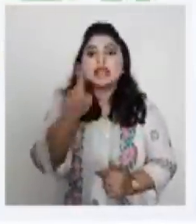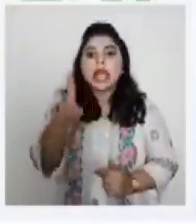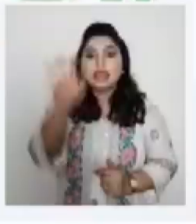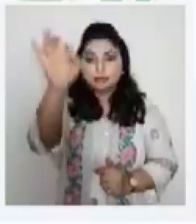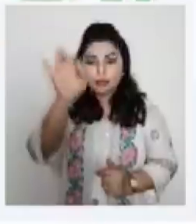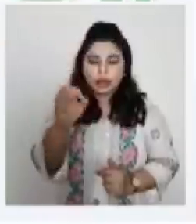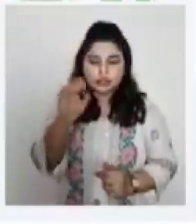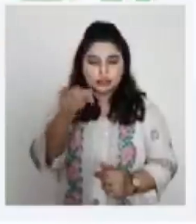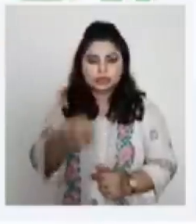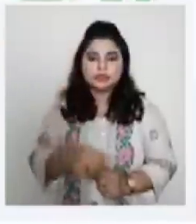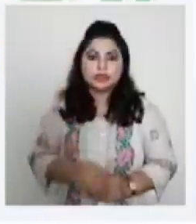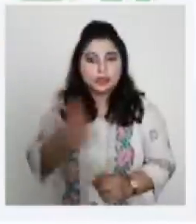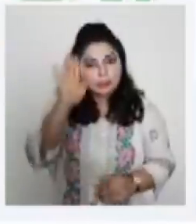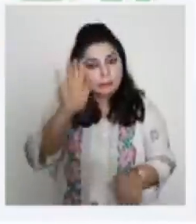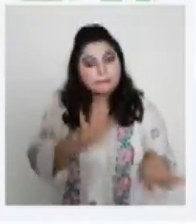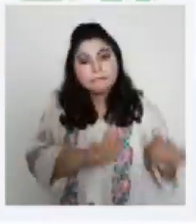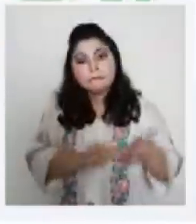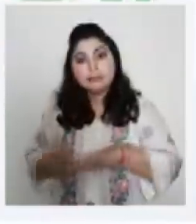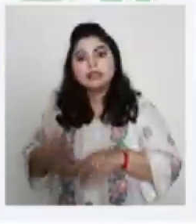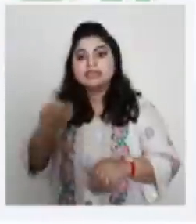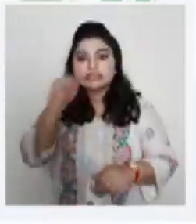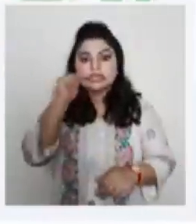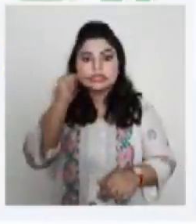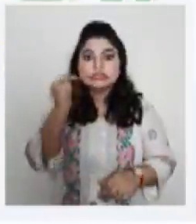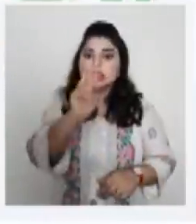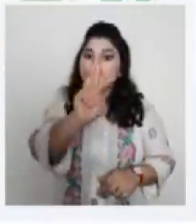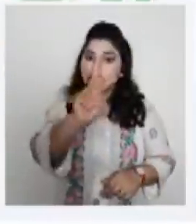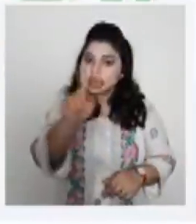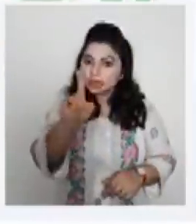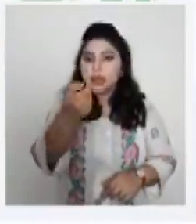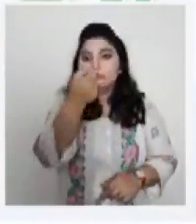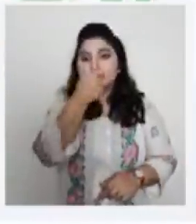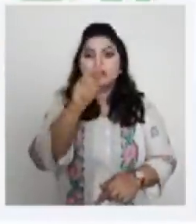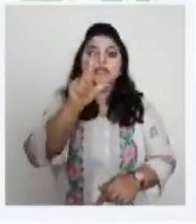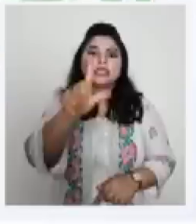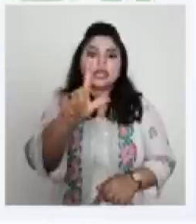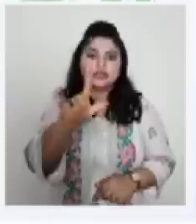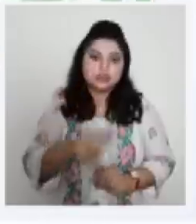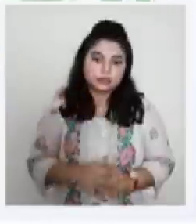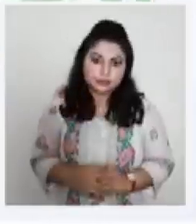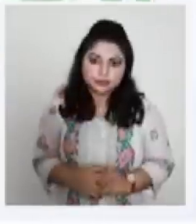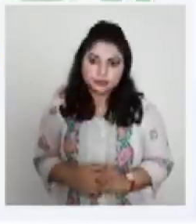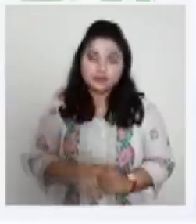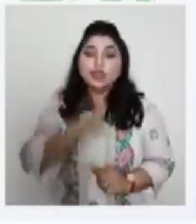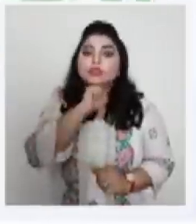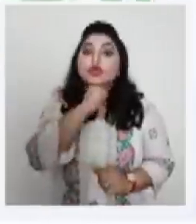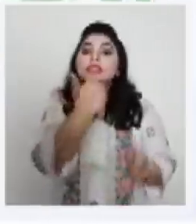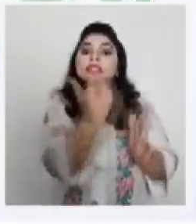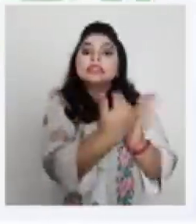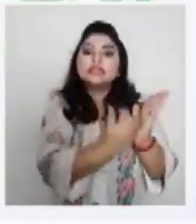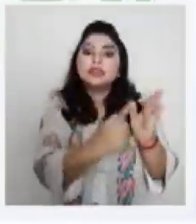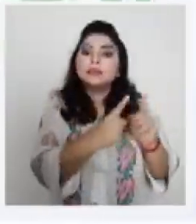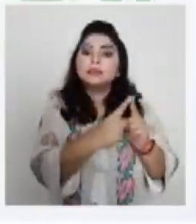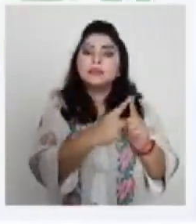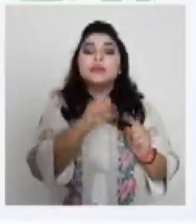করলেন। শনাক্ত বিবেচনায় মৃত্যুর হার ১.৩১%। যারা মৃত্যুবরণ করেছেন তাদের মধ্যে পুরুষ